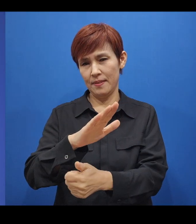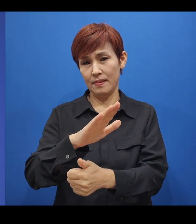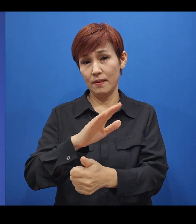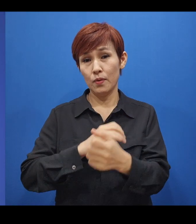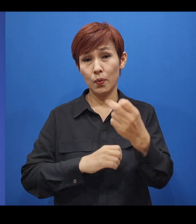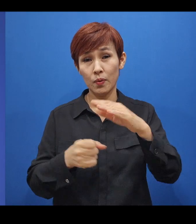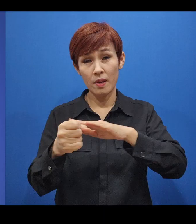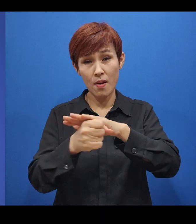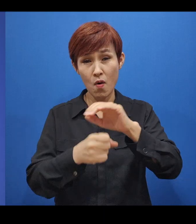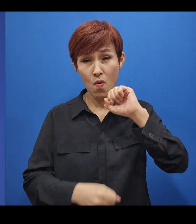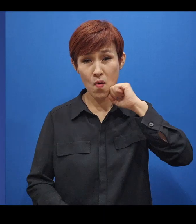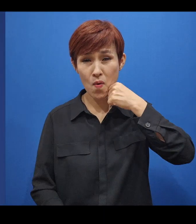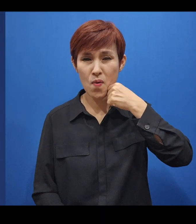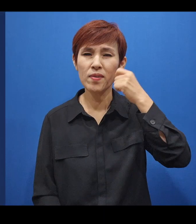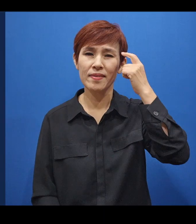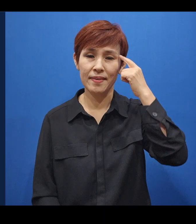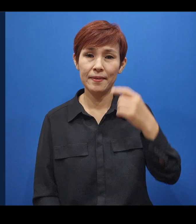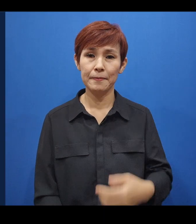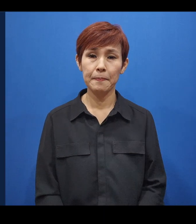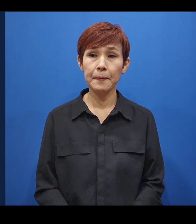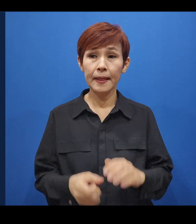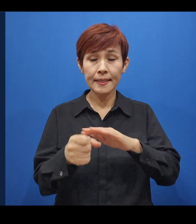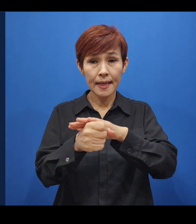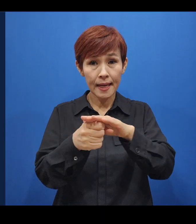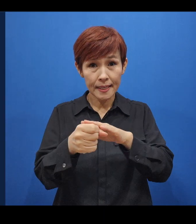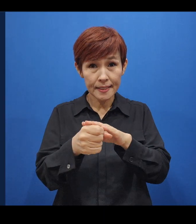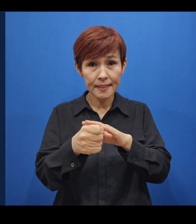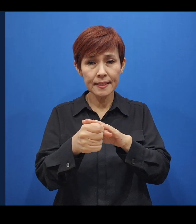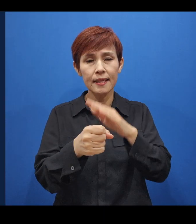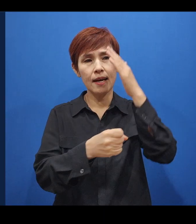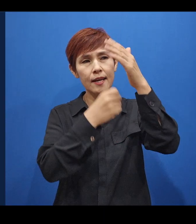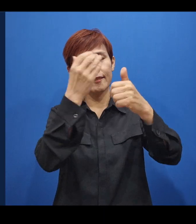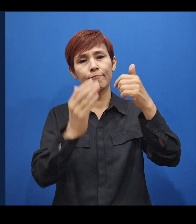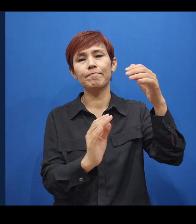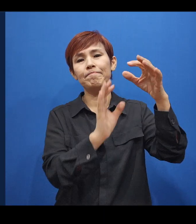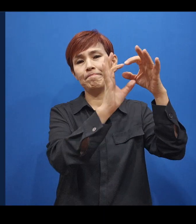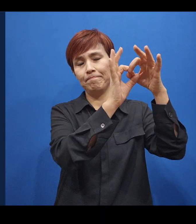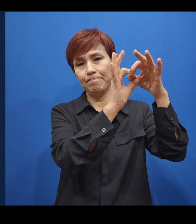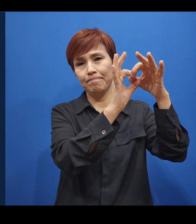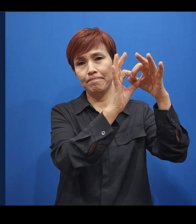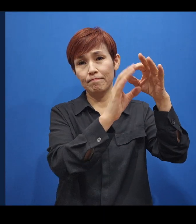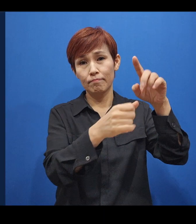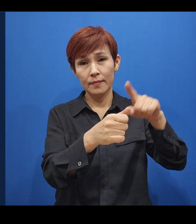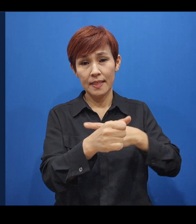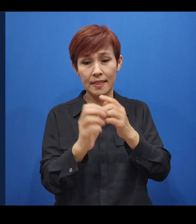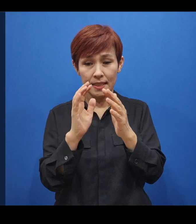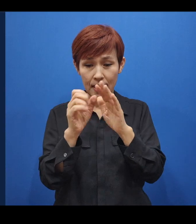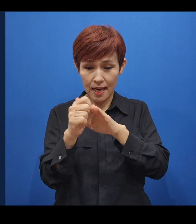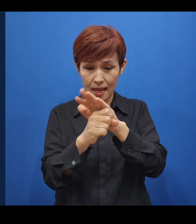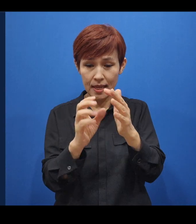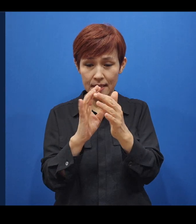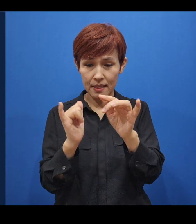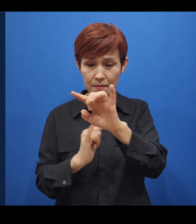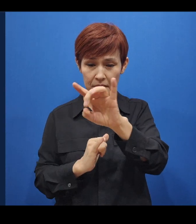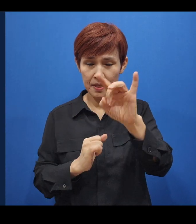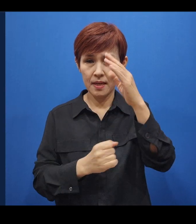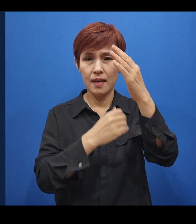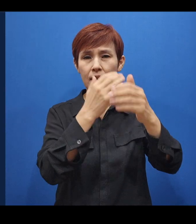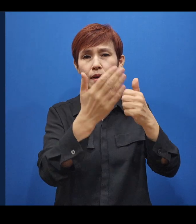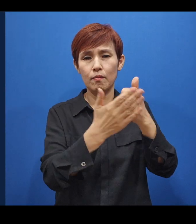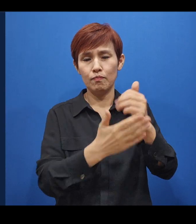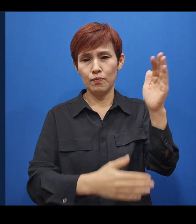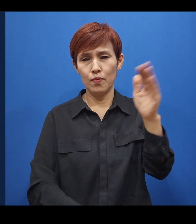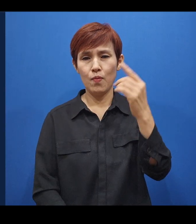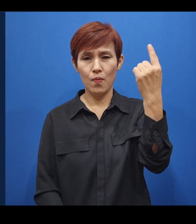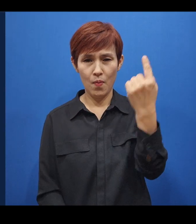어려워합니다. 이게 무슨 말인지 확인할까요? 사랑은 하나님께 속한 것이니 사랑하는 자마다 하나님으로부터 나서